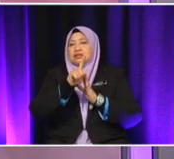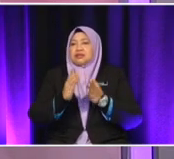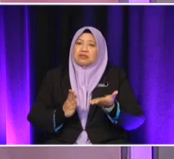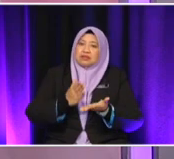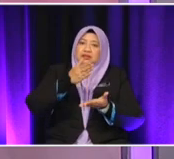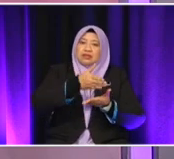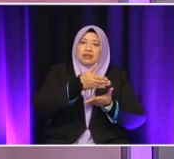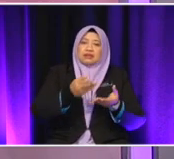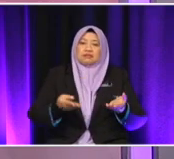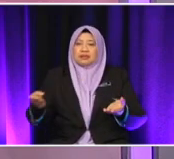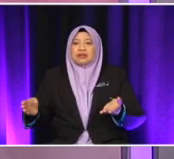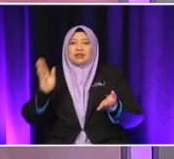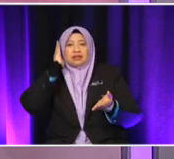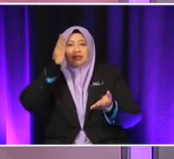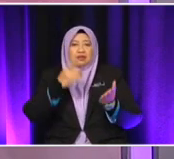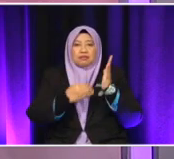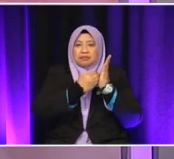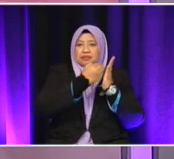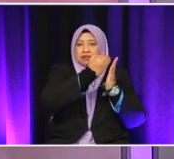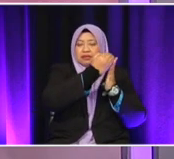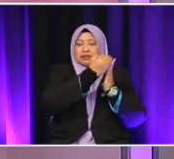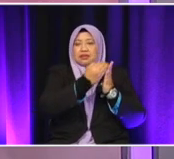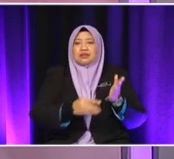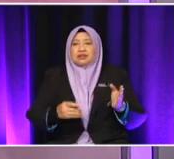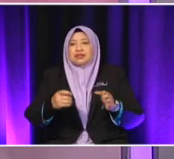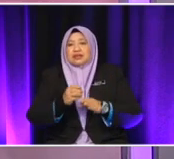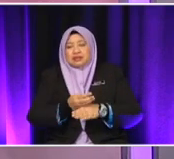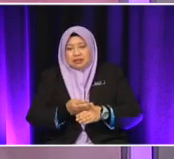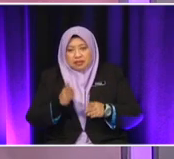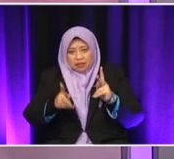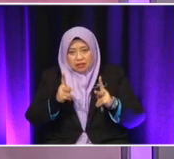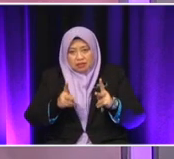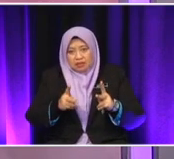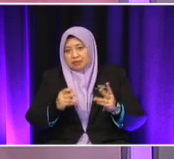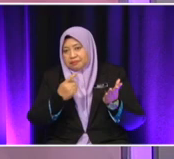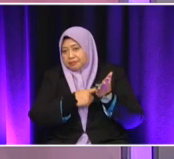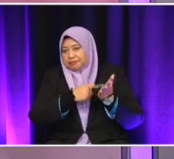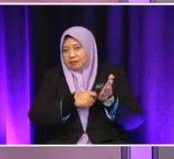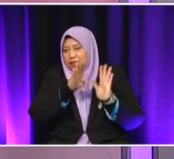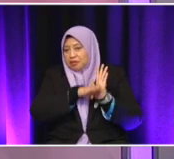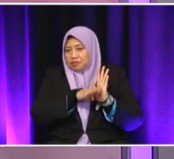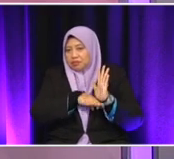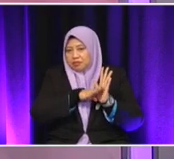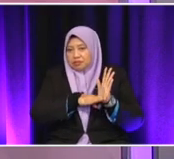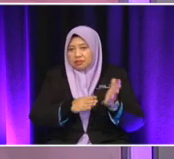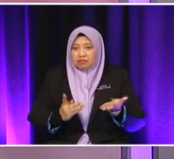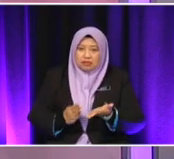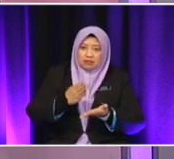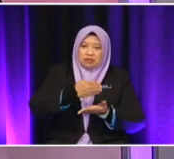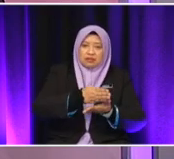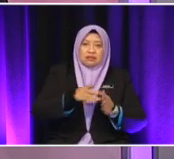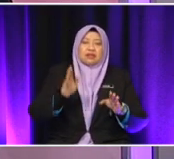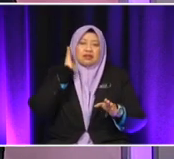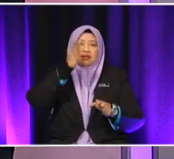akan meningkat Sebaliknya apabila harga sesuatu barang kurang quantity yang ditawar juga